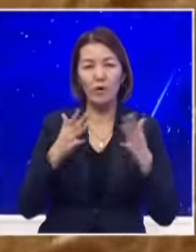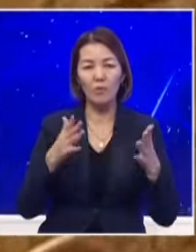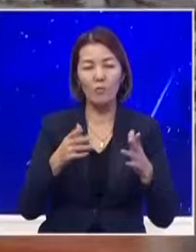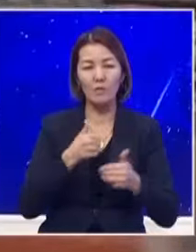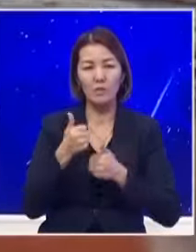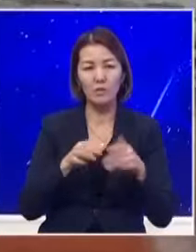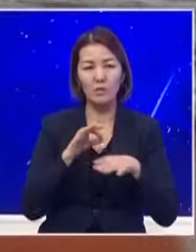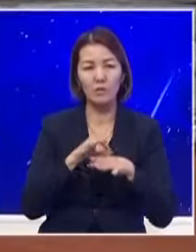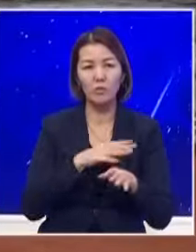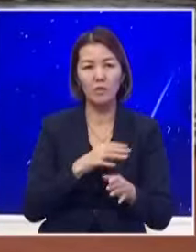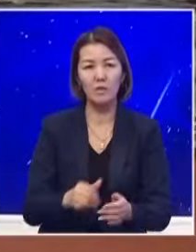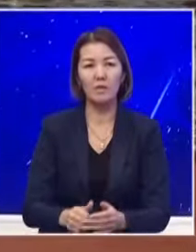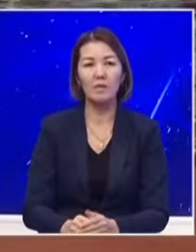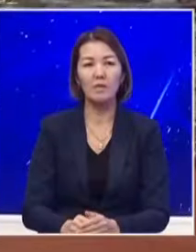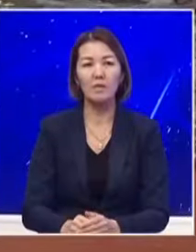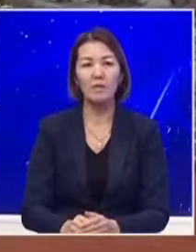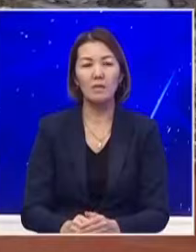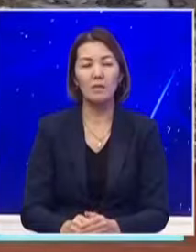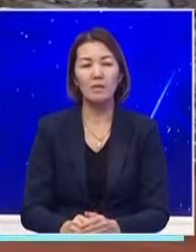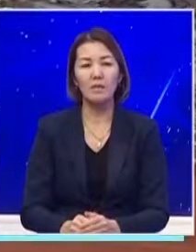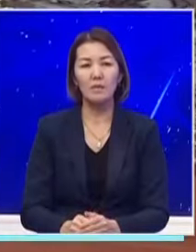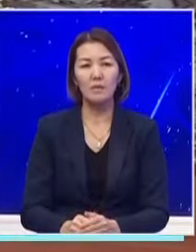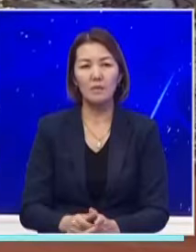өтті. Азаматтың арысы,